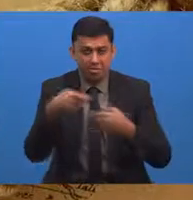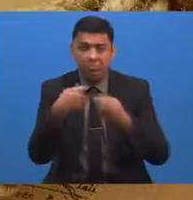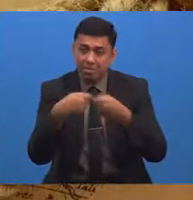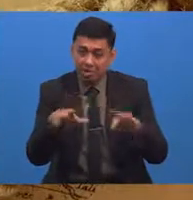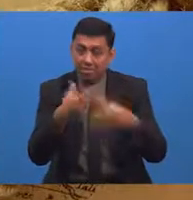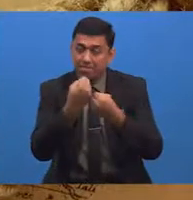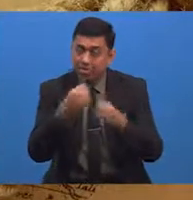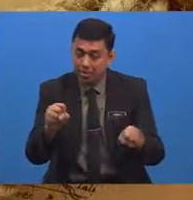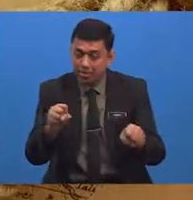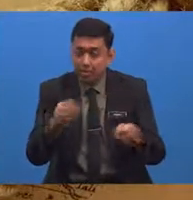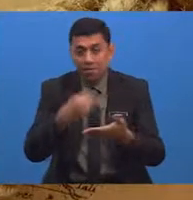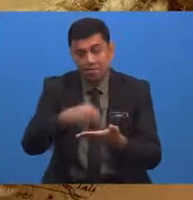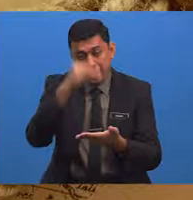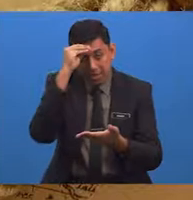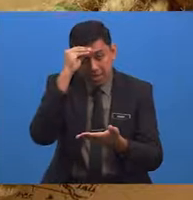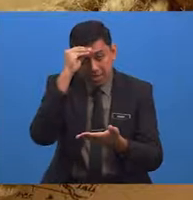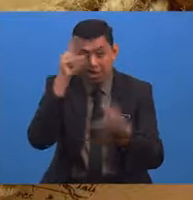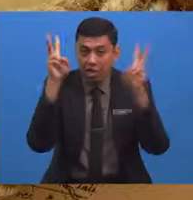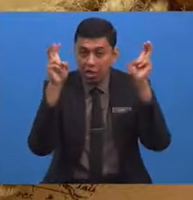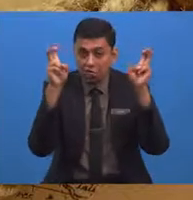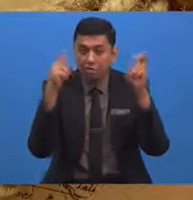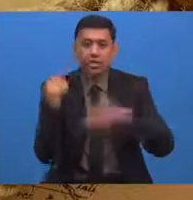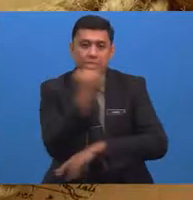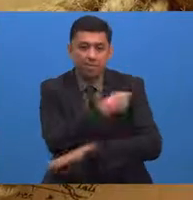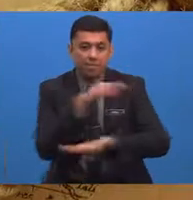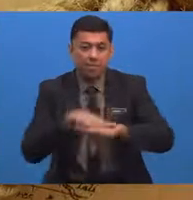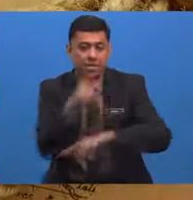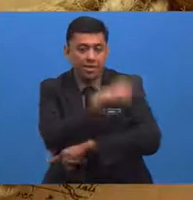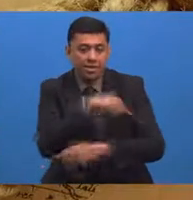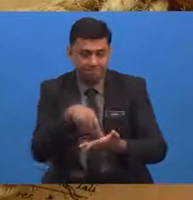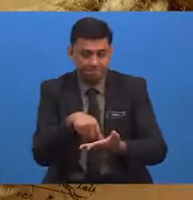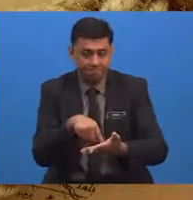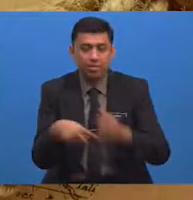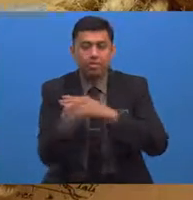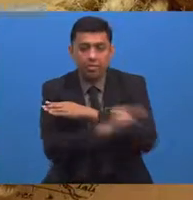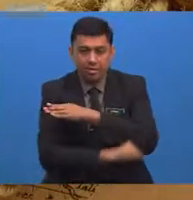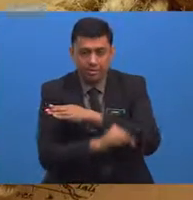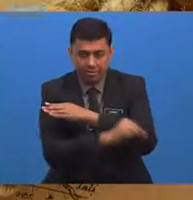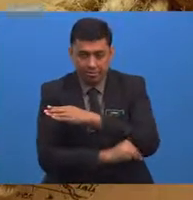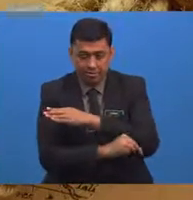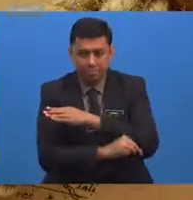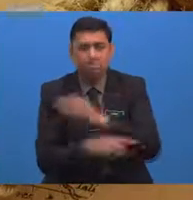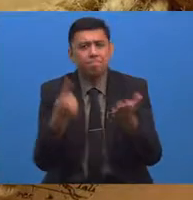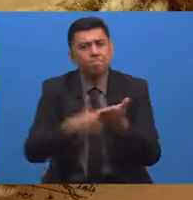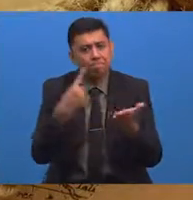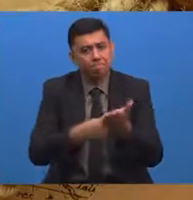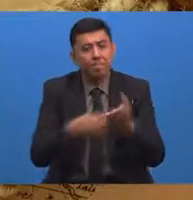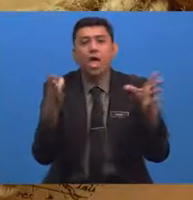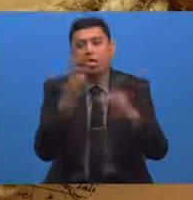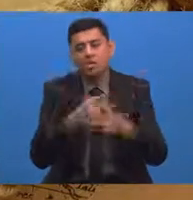bersedia untuk mempelajari topik kita pada hari ini? Negeri yang akan dibincangkan pada hari ini ialah